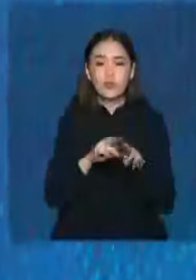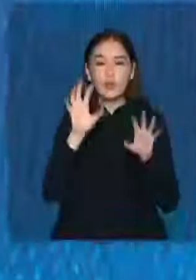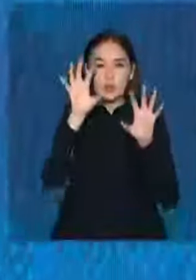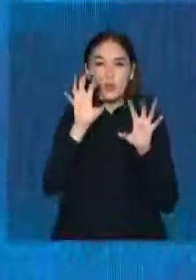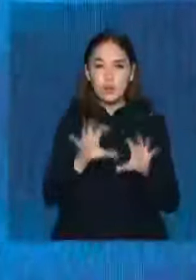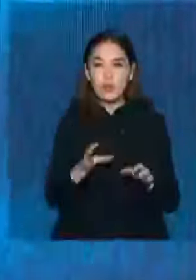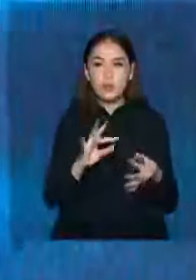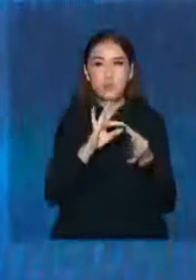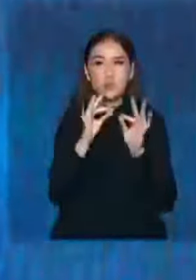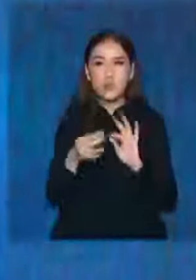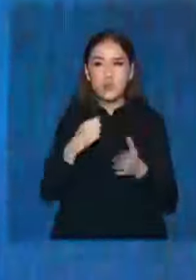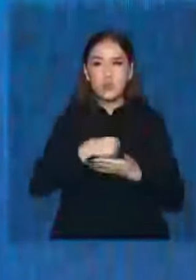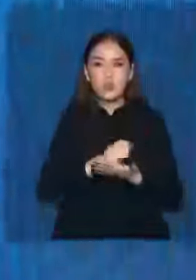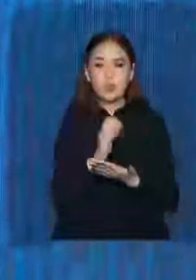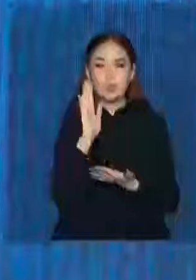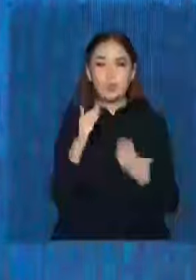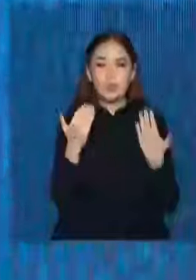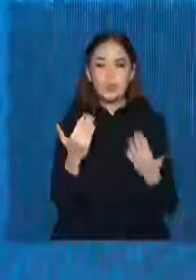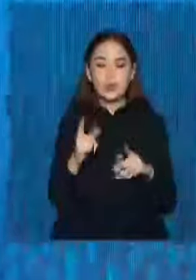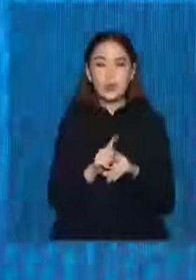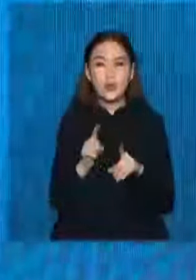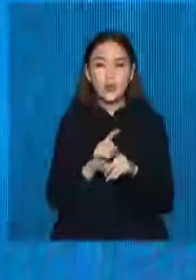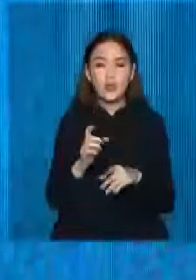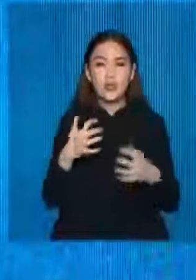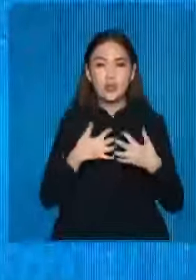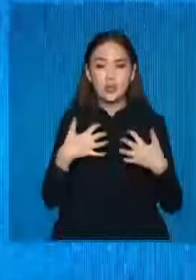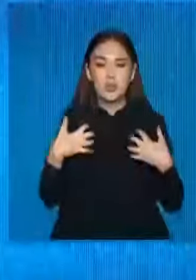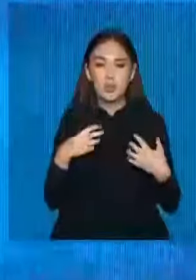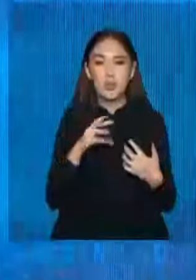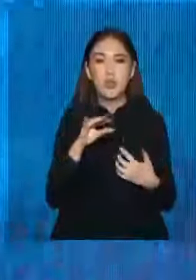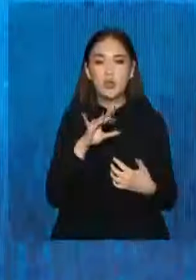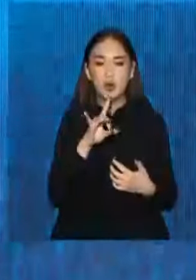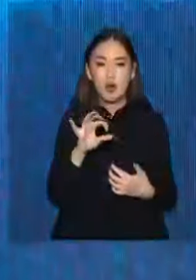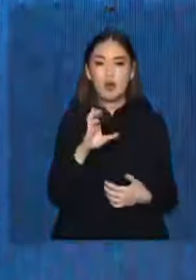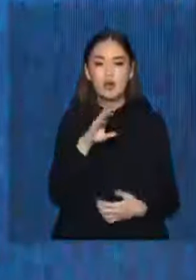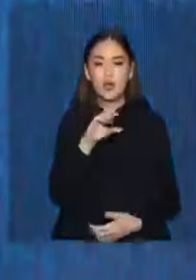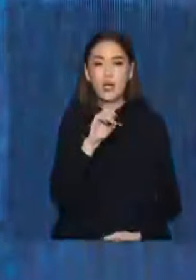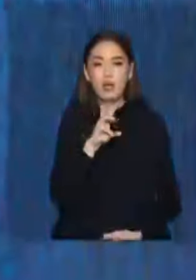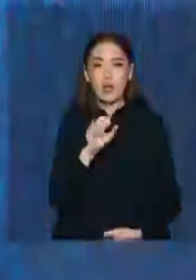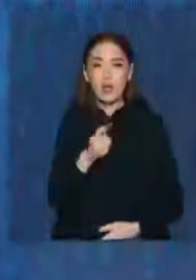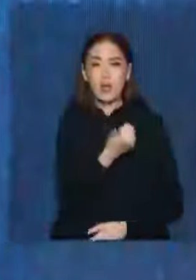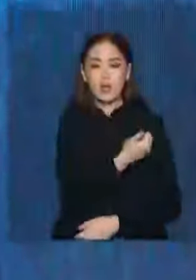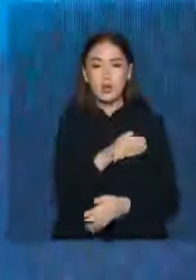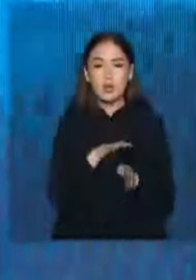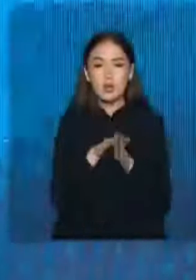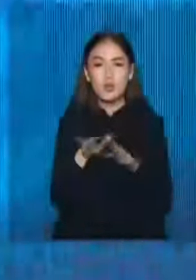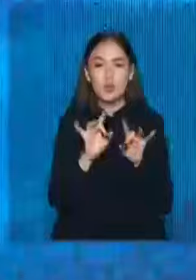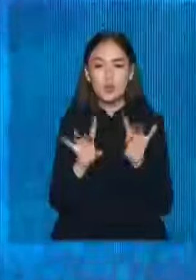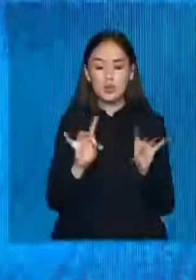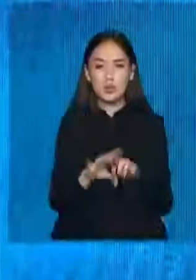бойынша бекітіледі. Қазірдің өзінде төрт аяқтыларына микросхемалар орнатып жатқандар бар. Толығырақ келесі